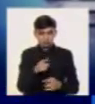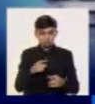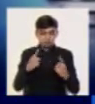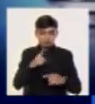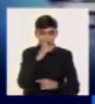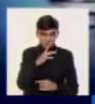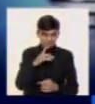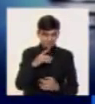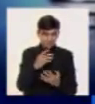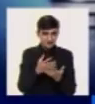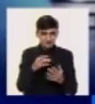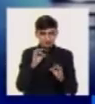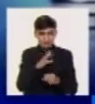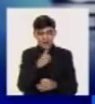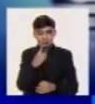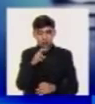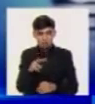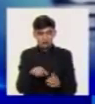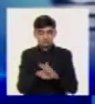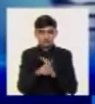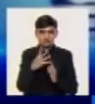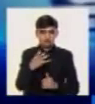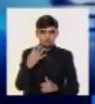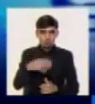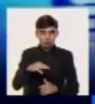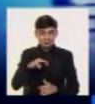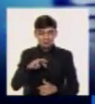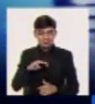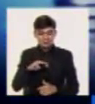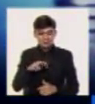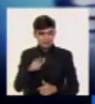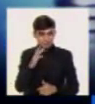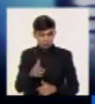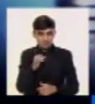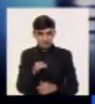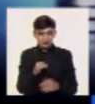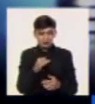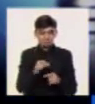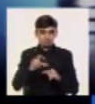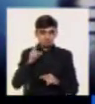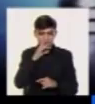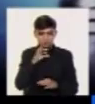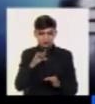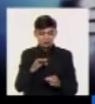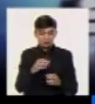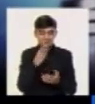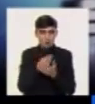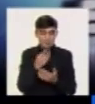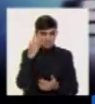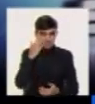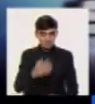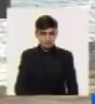Кей сарапшылар 1 доллардың құны 440 теңгеден аспайды деп отыр. Бұл сарапшылардың әзірге оптимистік